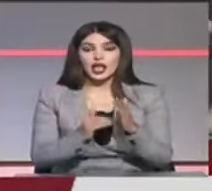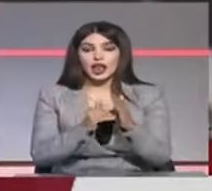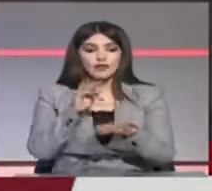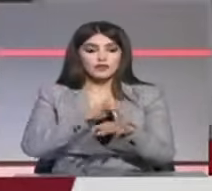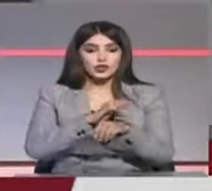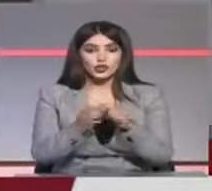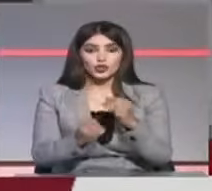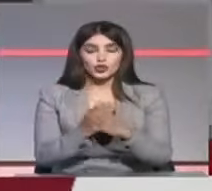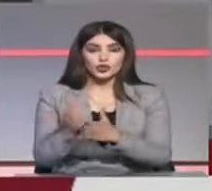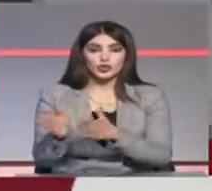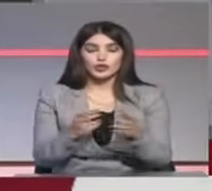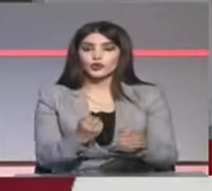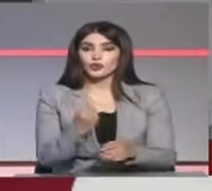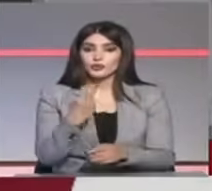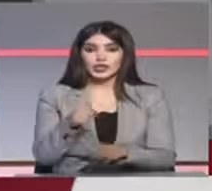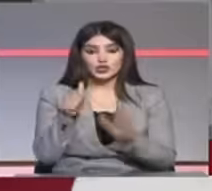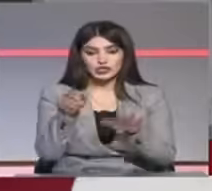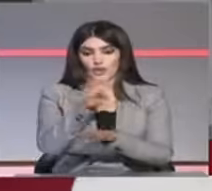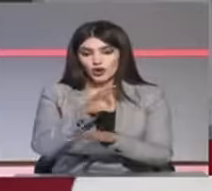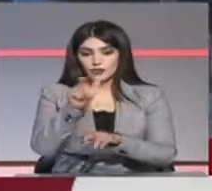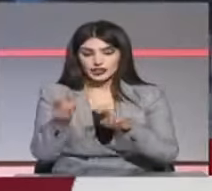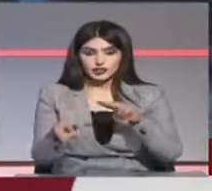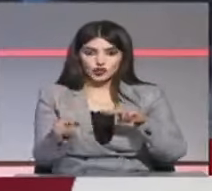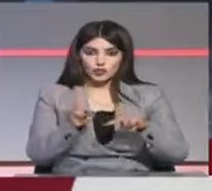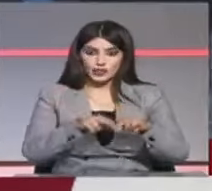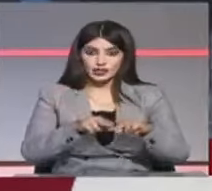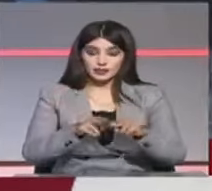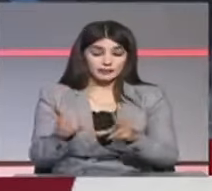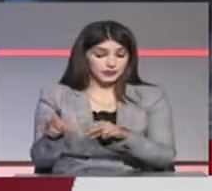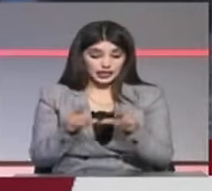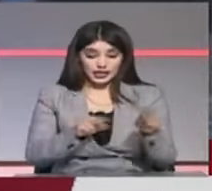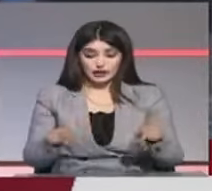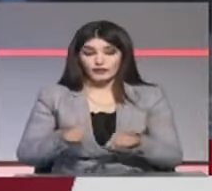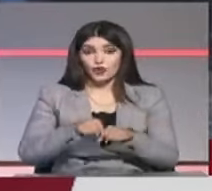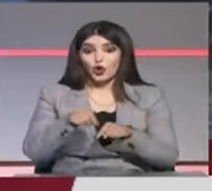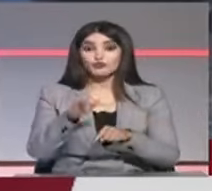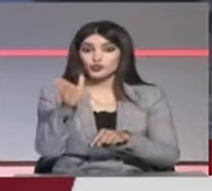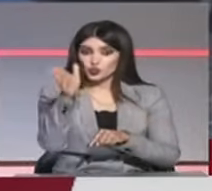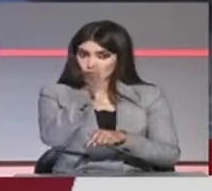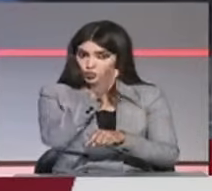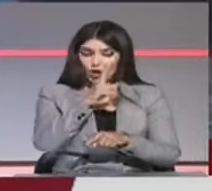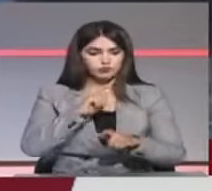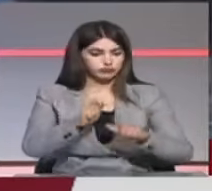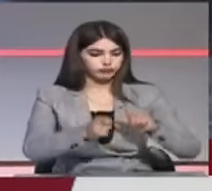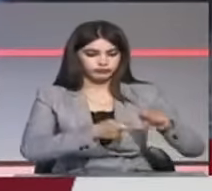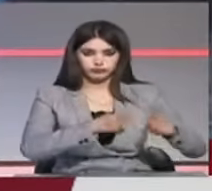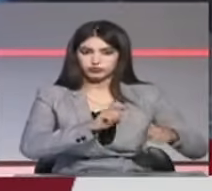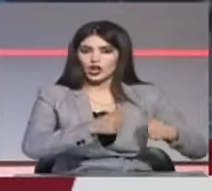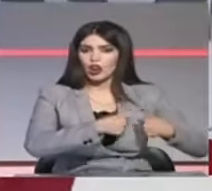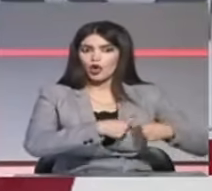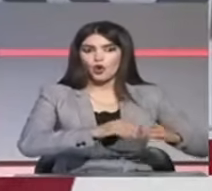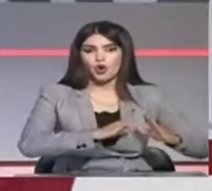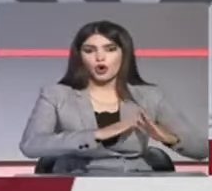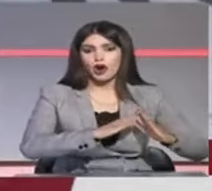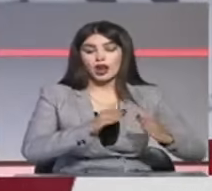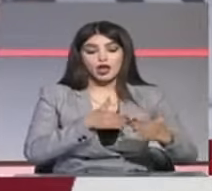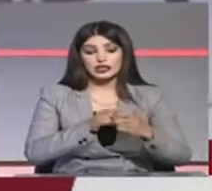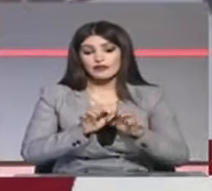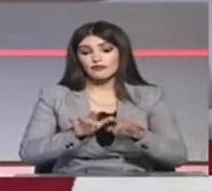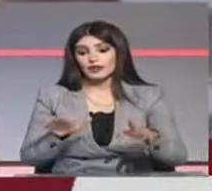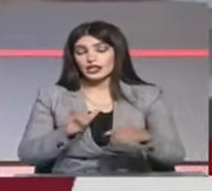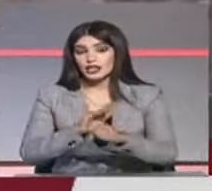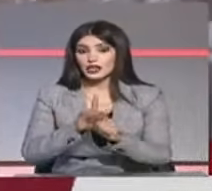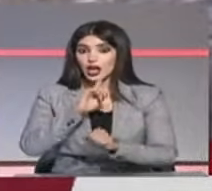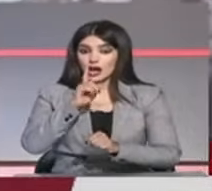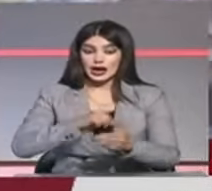ومائتين وسته واربعين وفاه هذا وتواصل عده دول فرض قيود جديدا للحد من انتشار الفيروس اذا